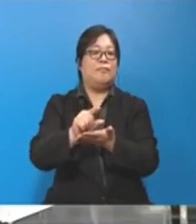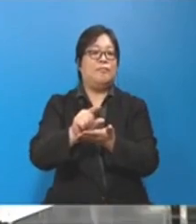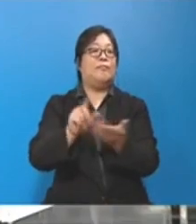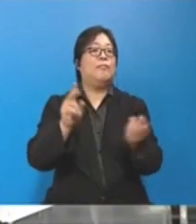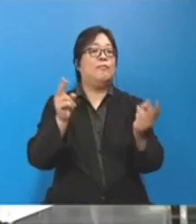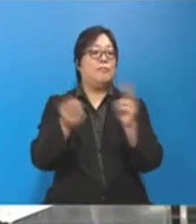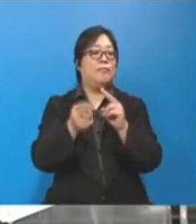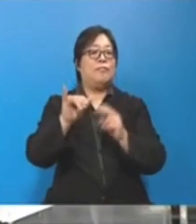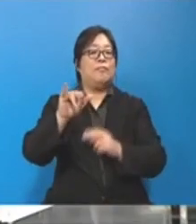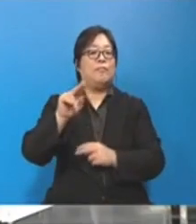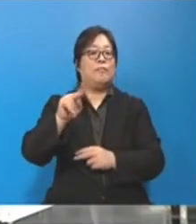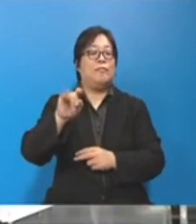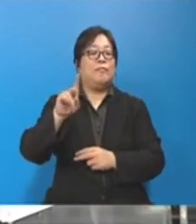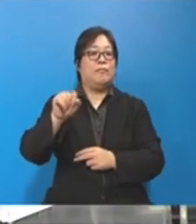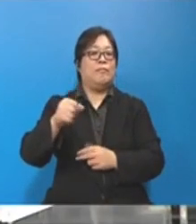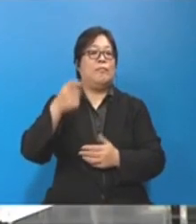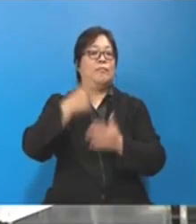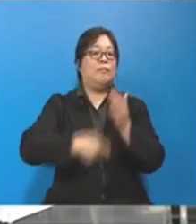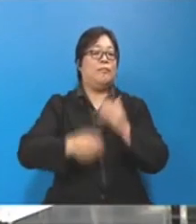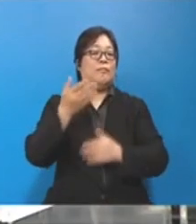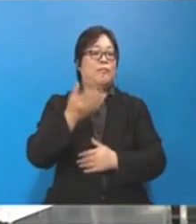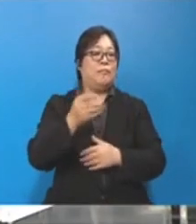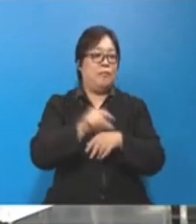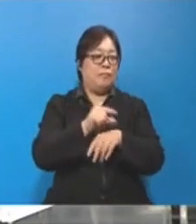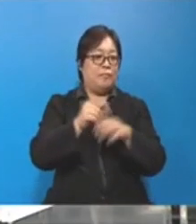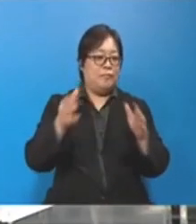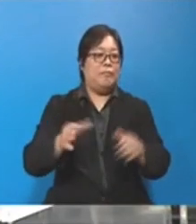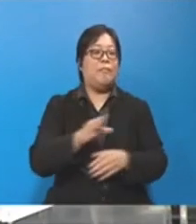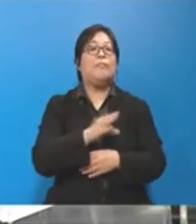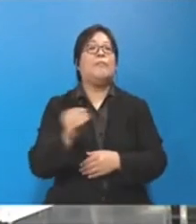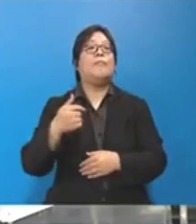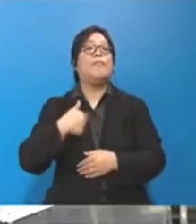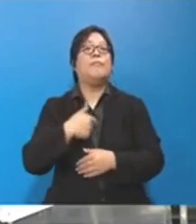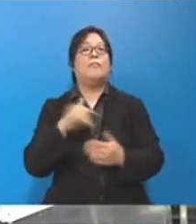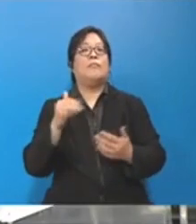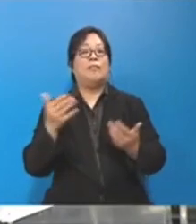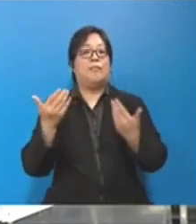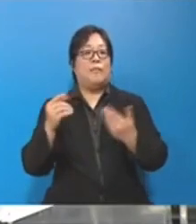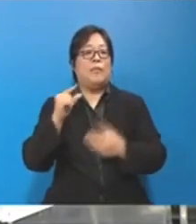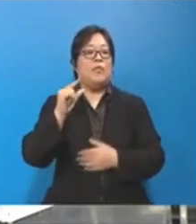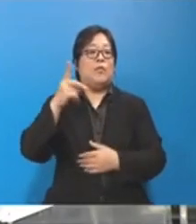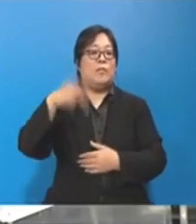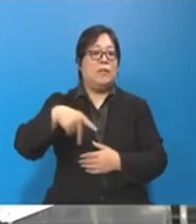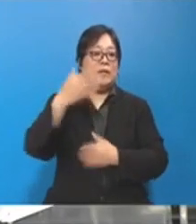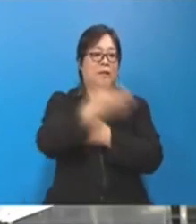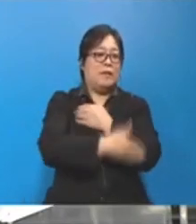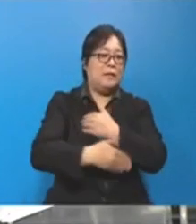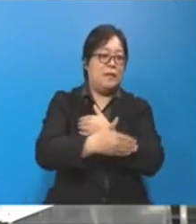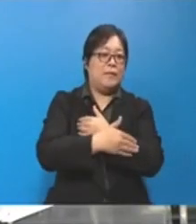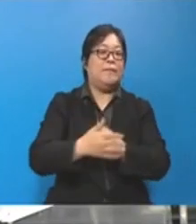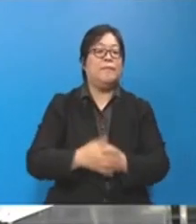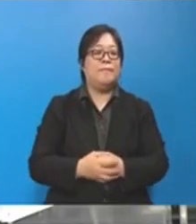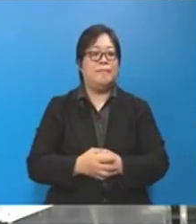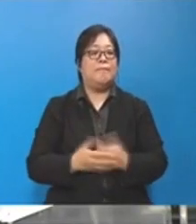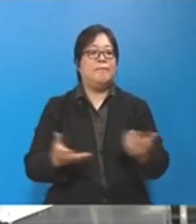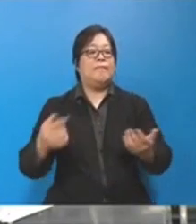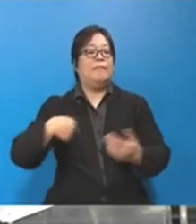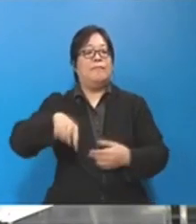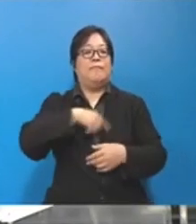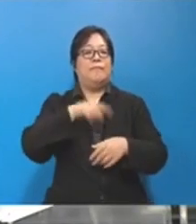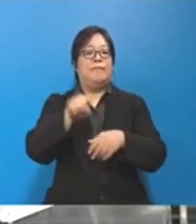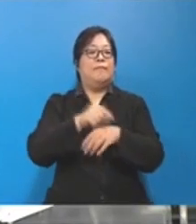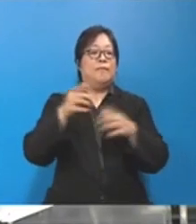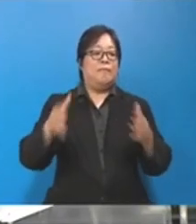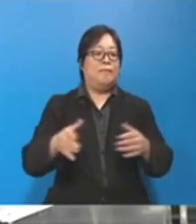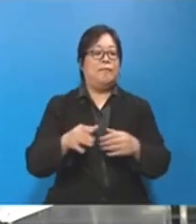adalah perubahan indeks harga pengguna begitu juga kita mengambil kira juga GDP negara ini sebagai konsumen